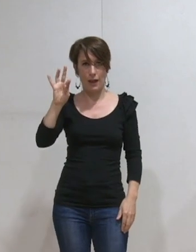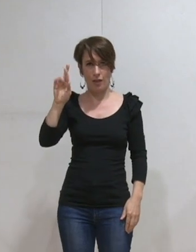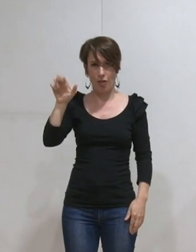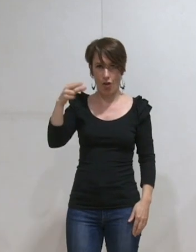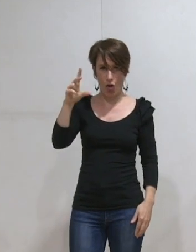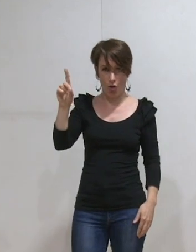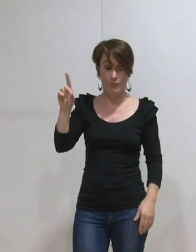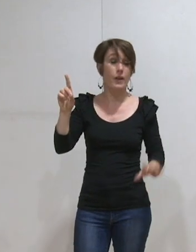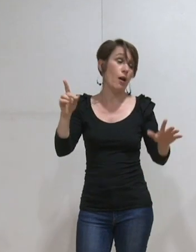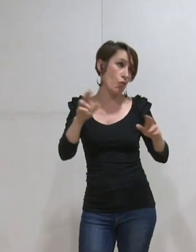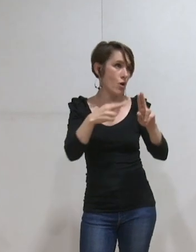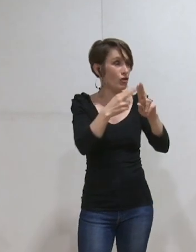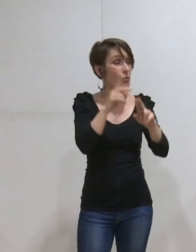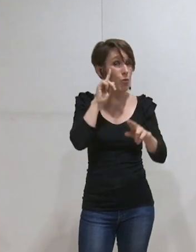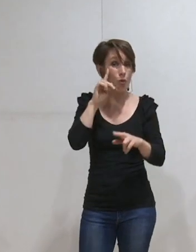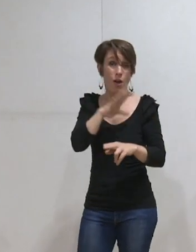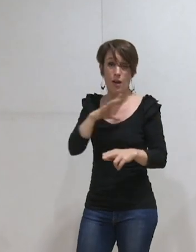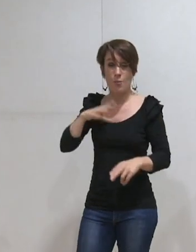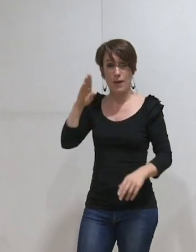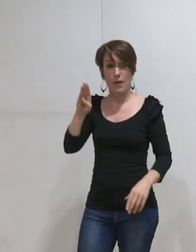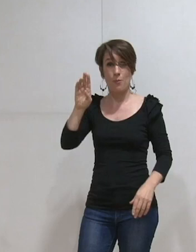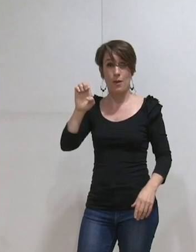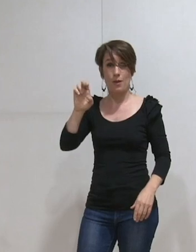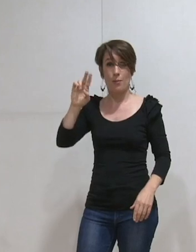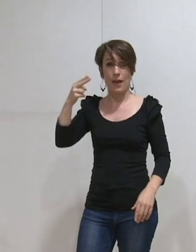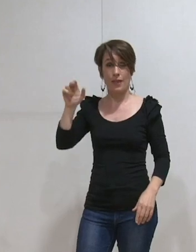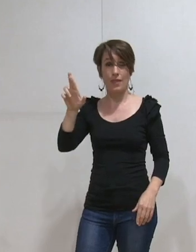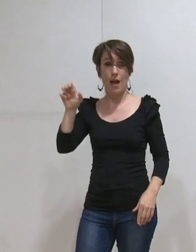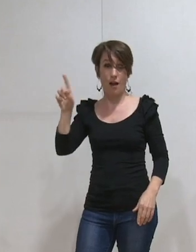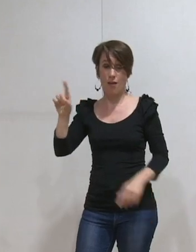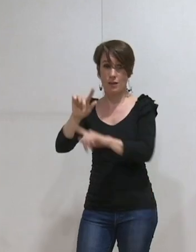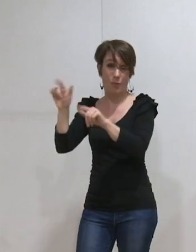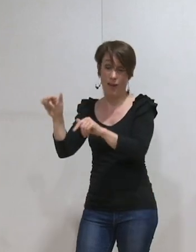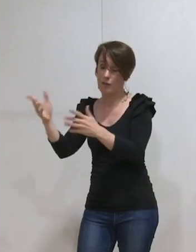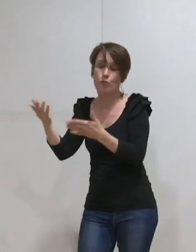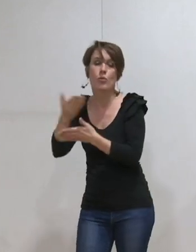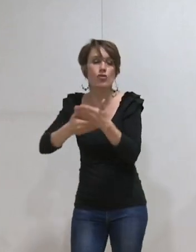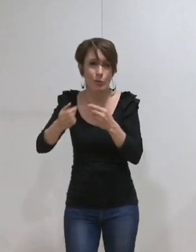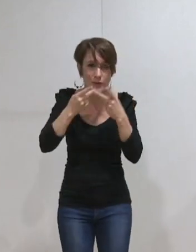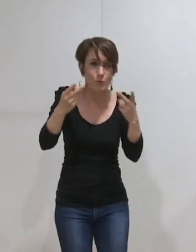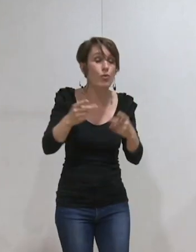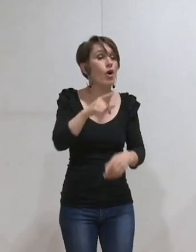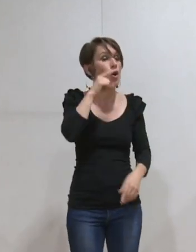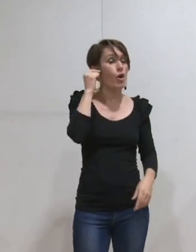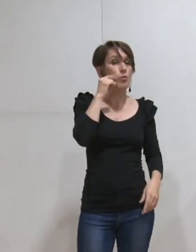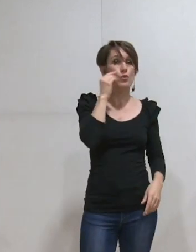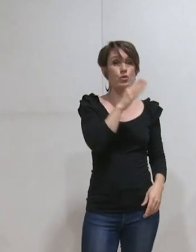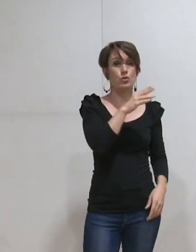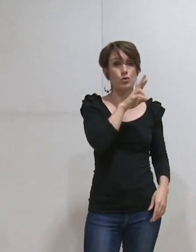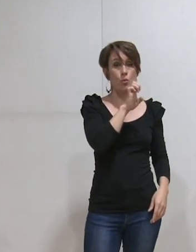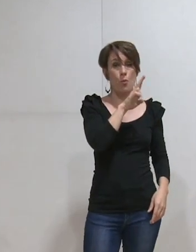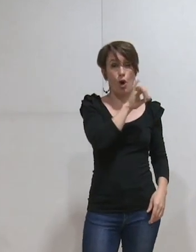Bernard d'abord pour Monsieur breu monsieur bre vous refaites l'intervention fin finalement que vous avez faite au moment de l'acquisition de